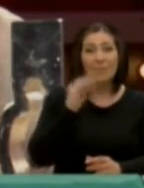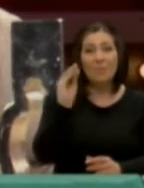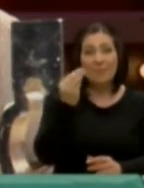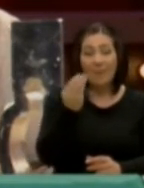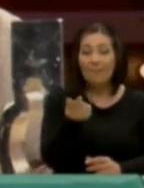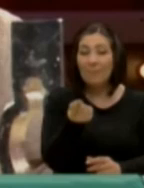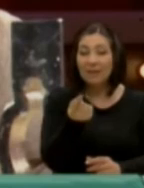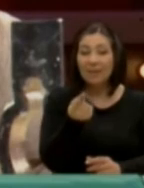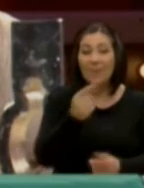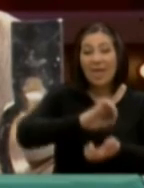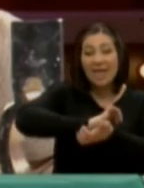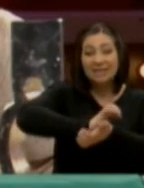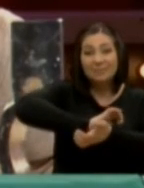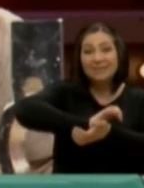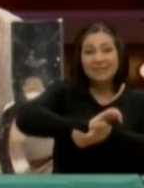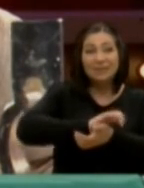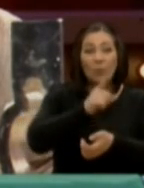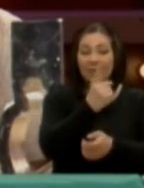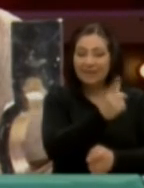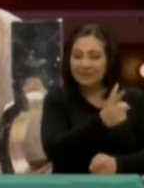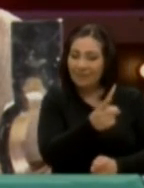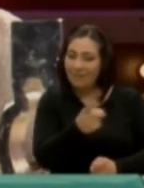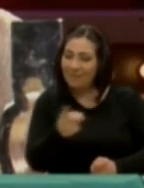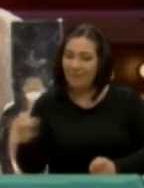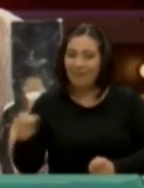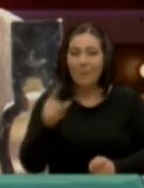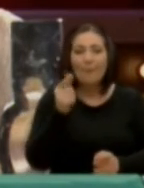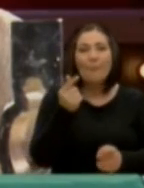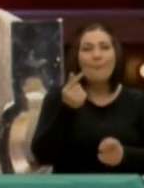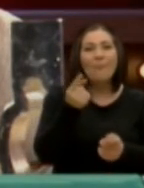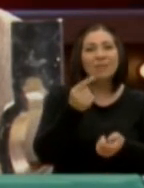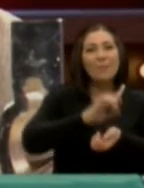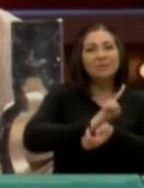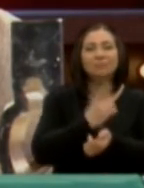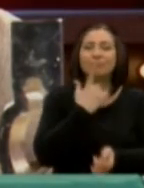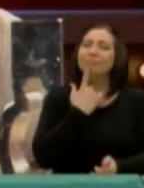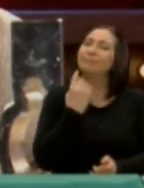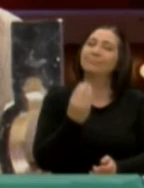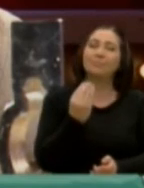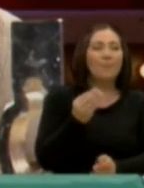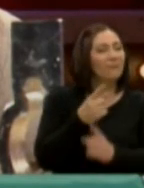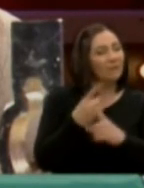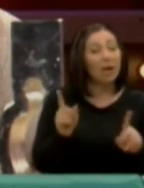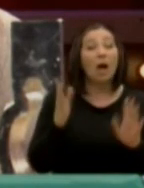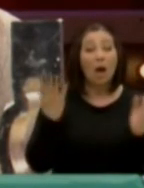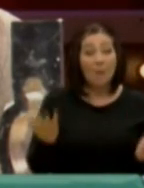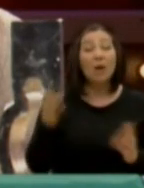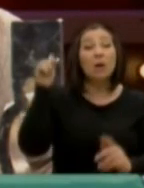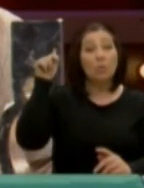badem ezmesinde o tek sıra güzelim badem ezmeleri başka bir lezzettir. Ama